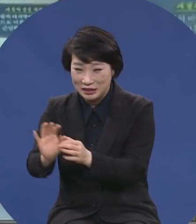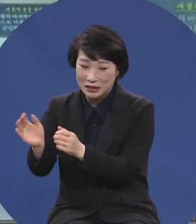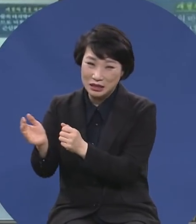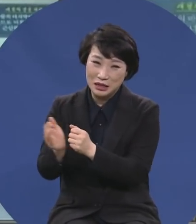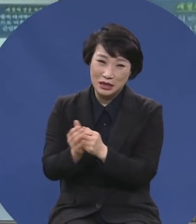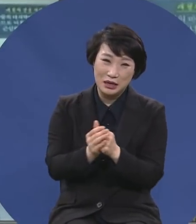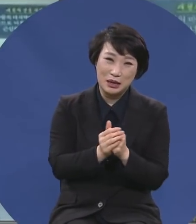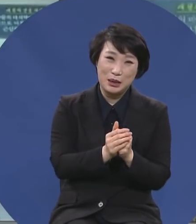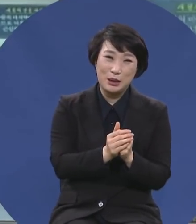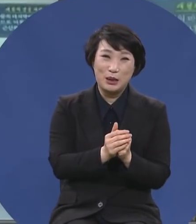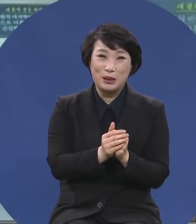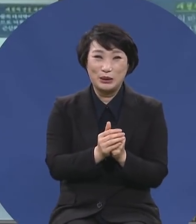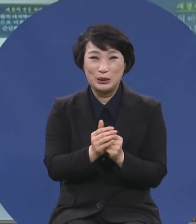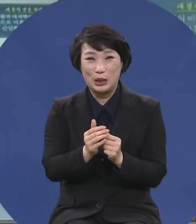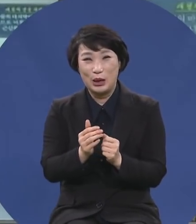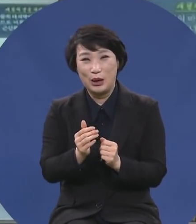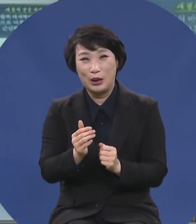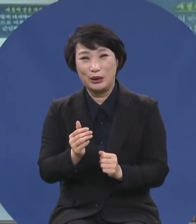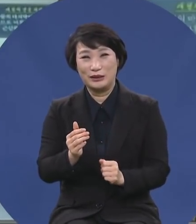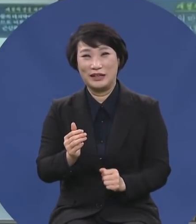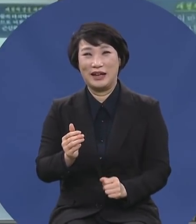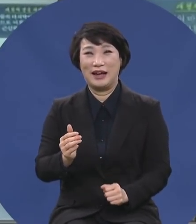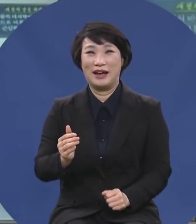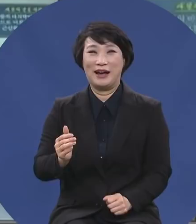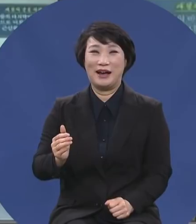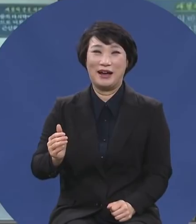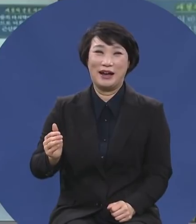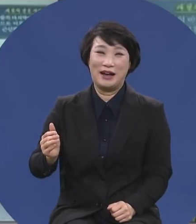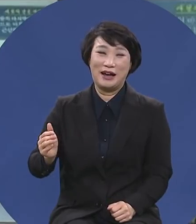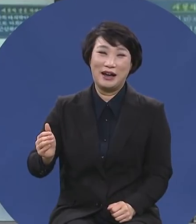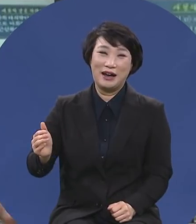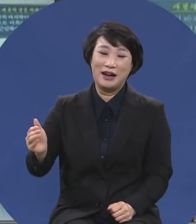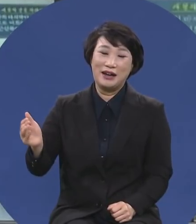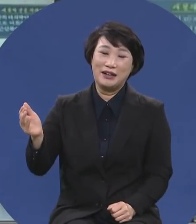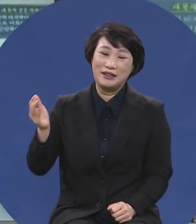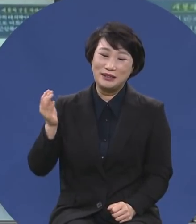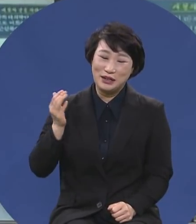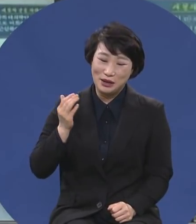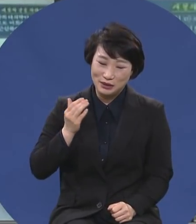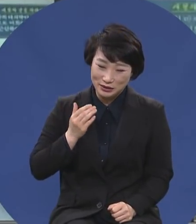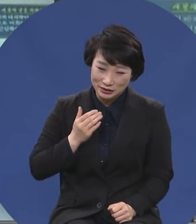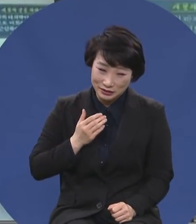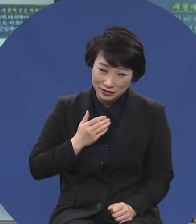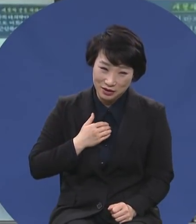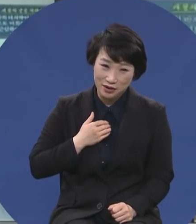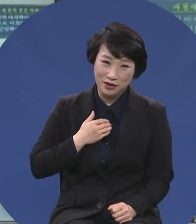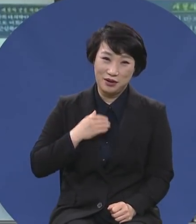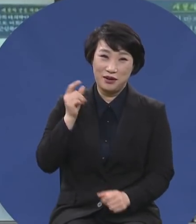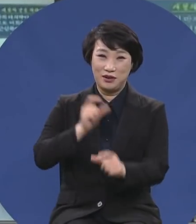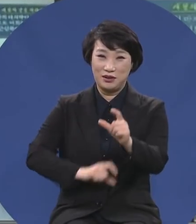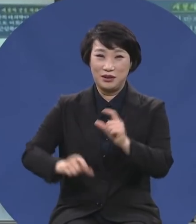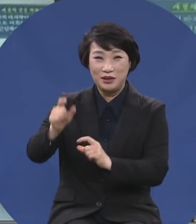풍랑 인연하여